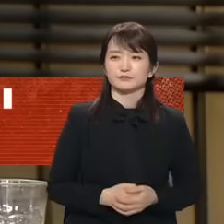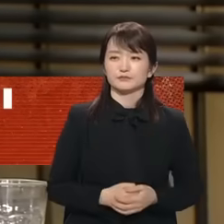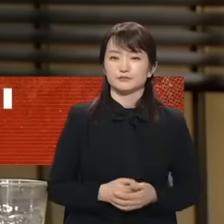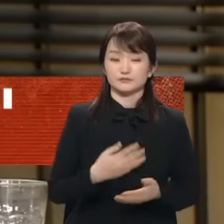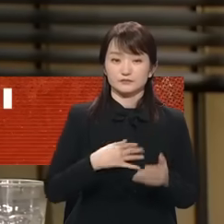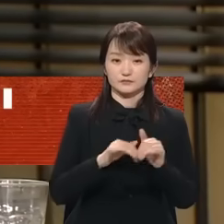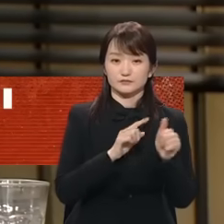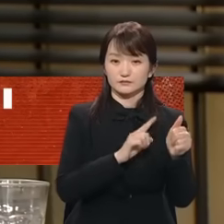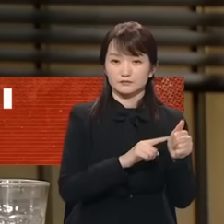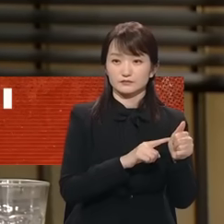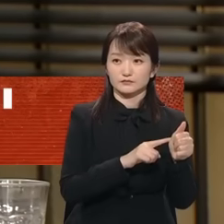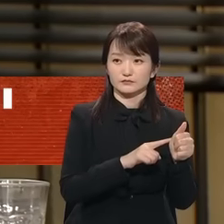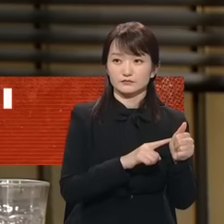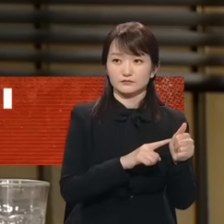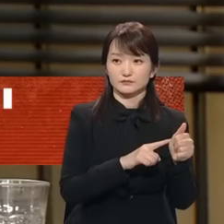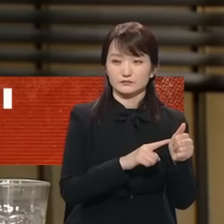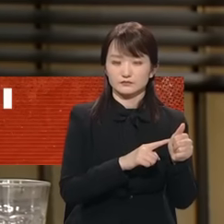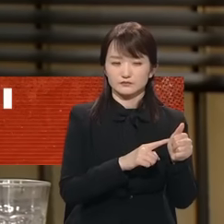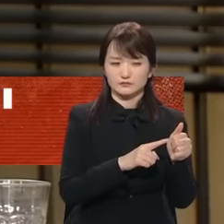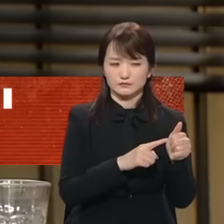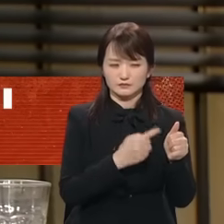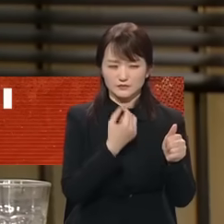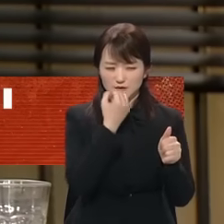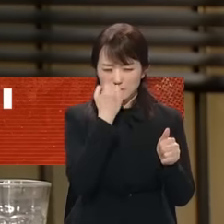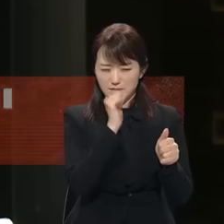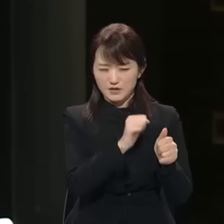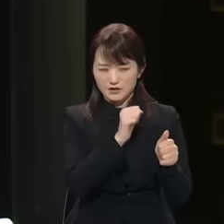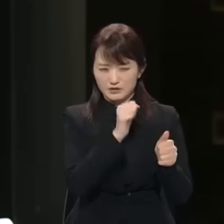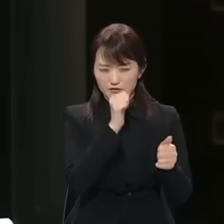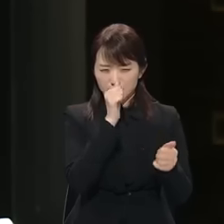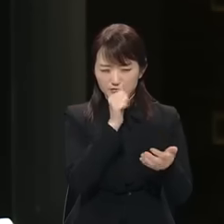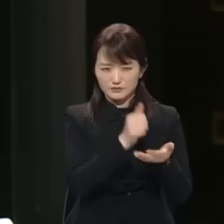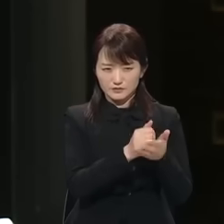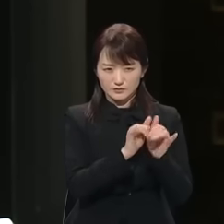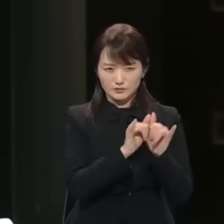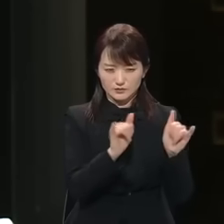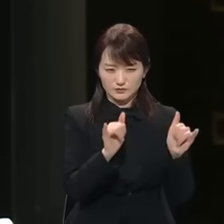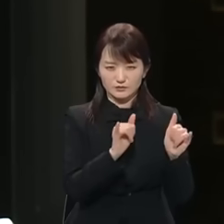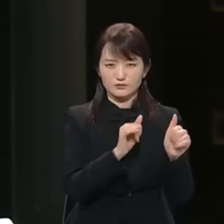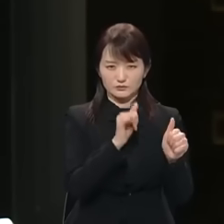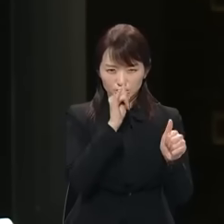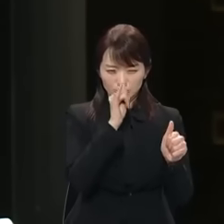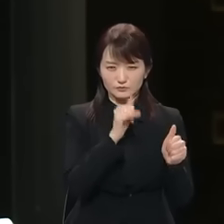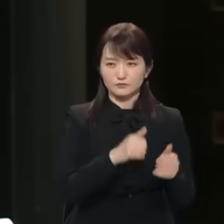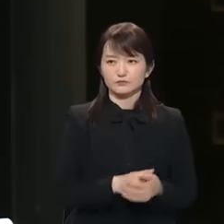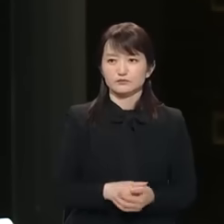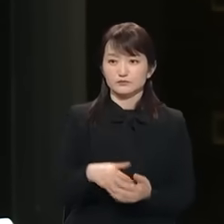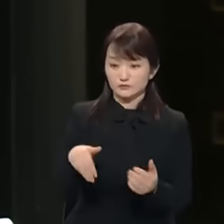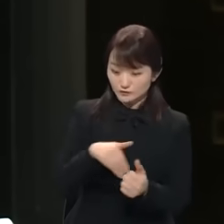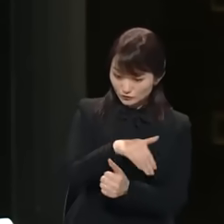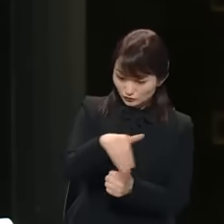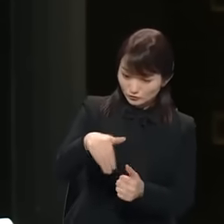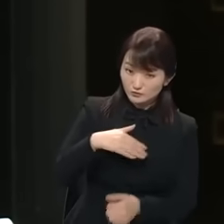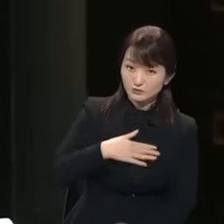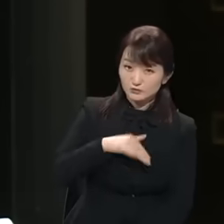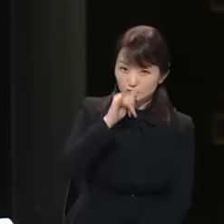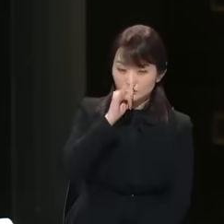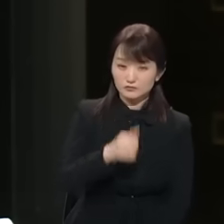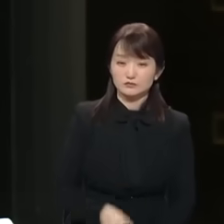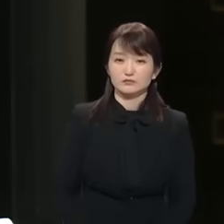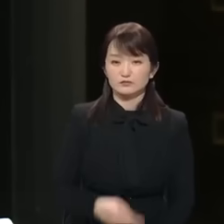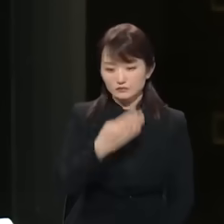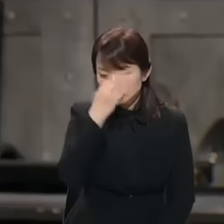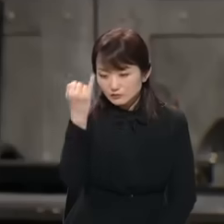범인이 남성이 바로 유력 용의자가 된 겁니다 자 면식 범인이라면 양 변호사님 주변에 알아보는 사람 있지 않았을까요 그니까